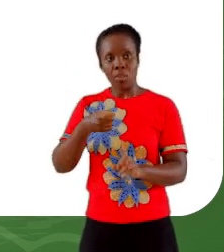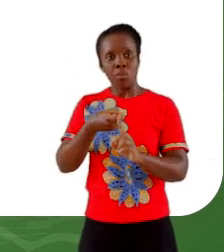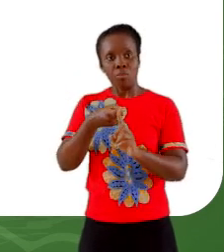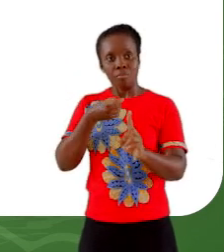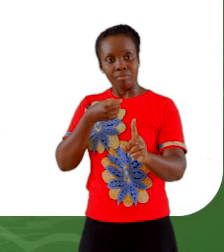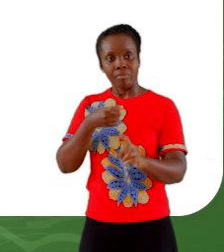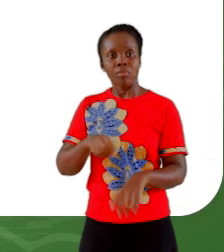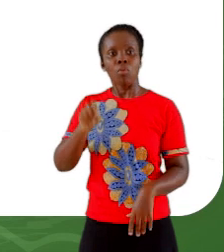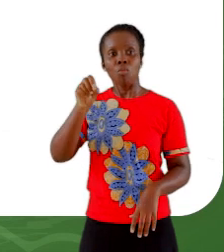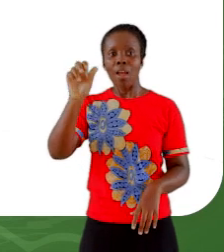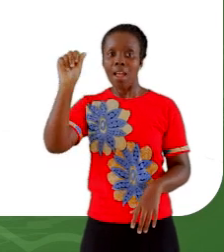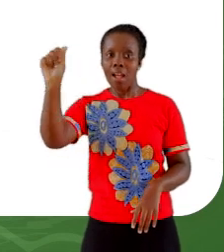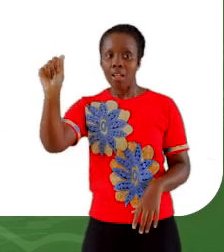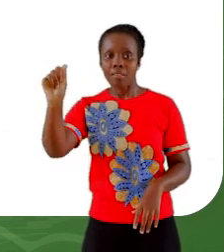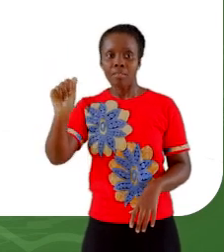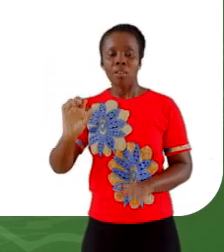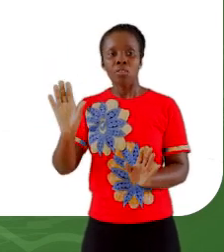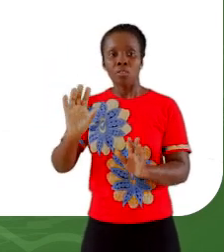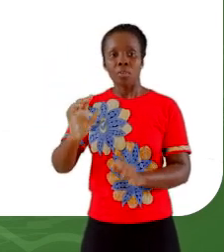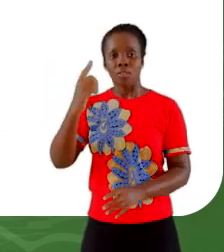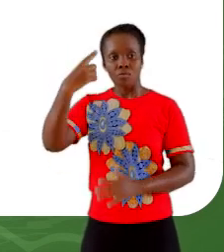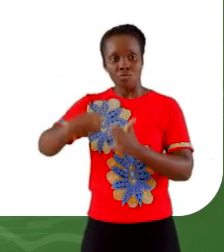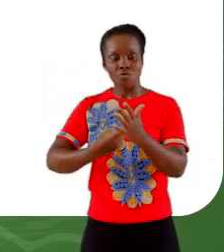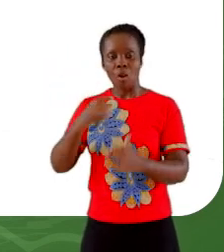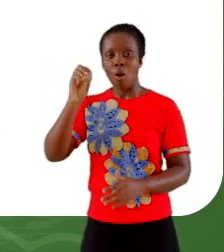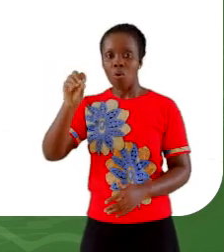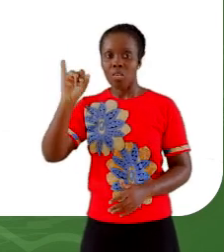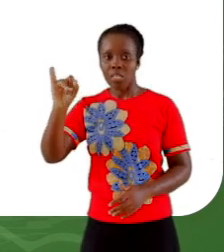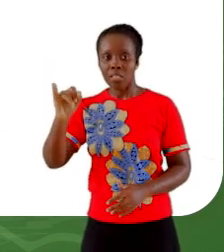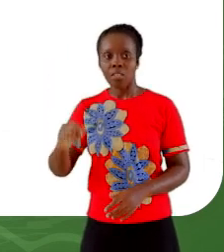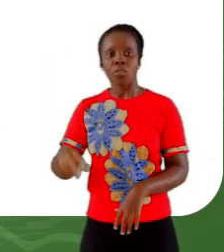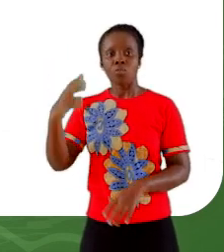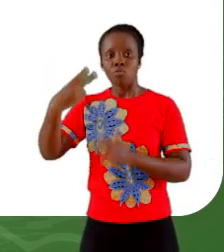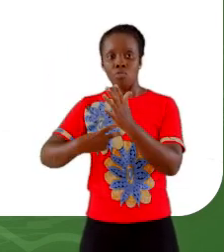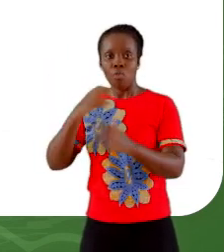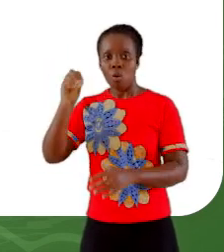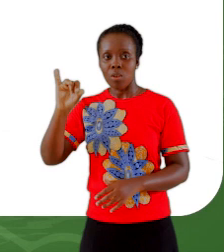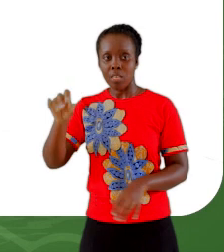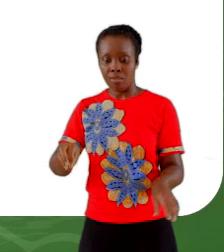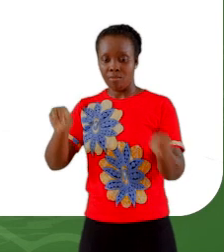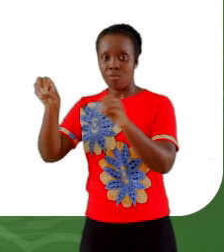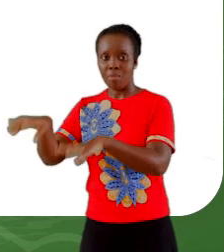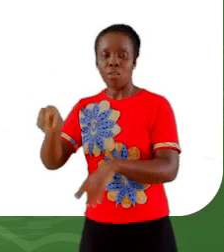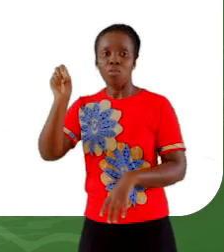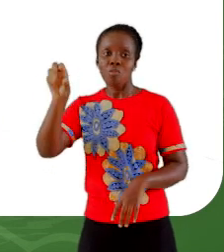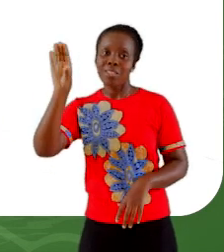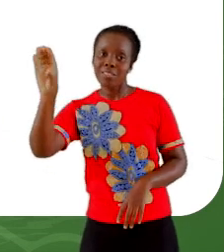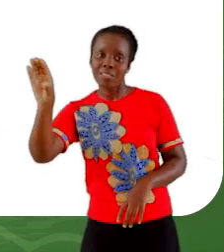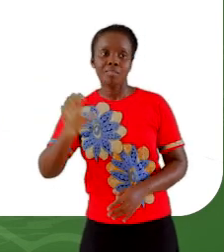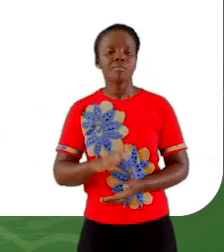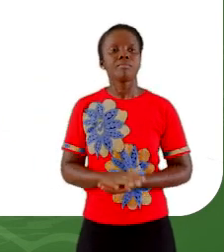A. Je fais une fois OI, 2 fois OI, je place le point